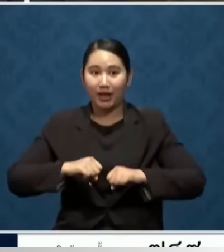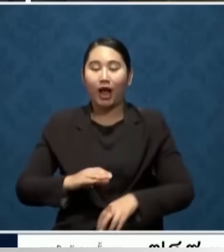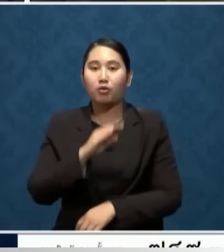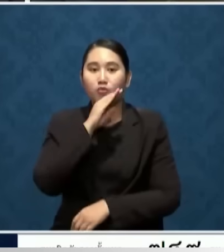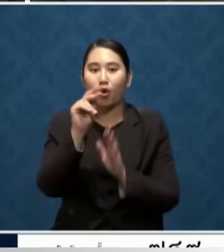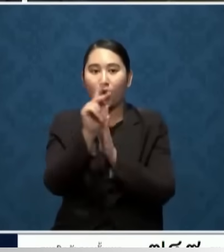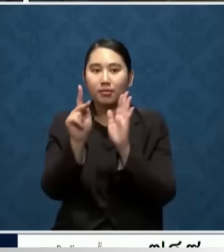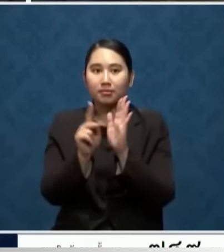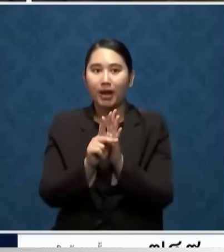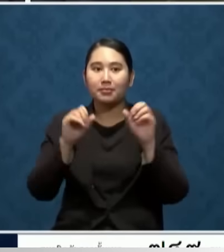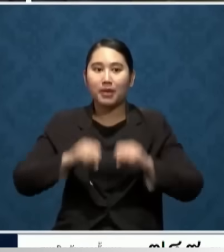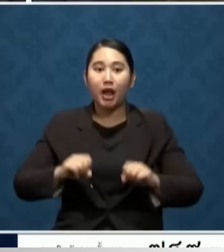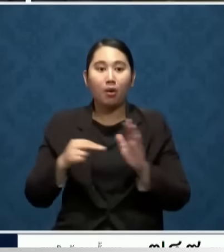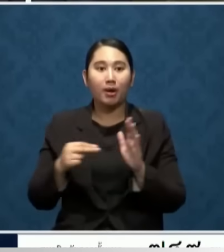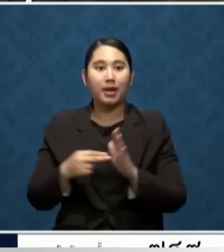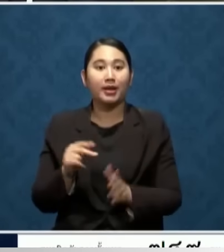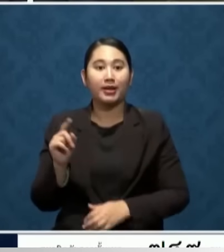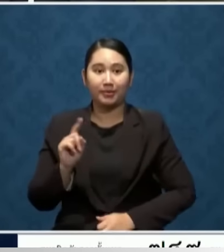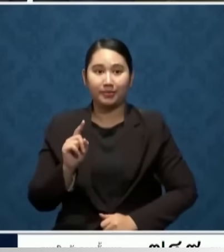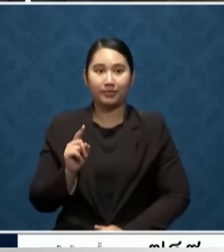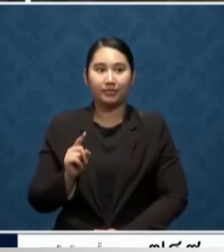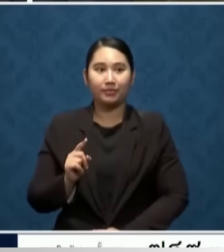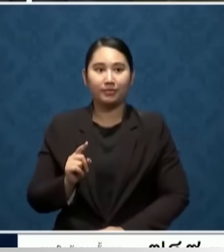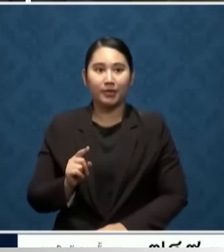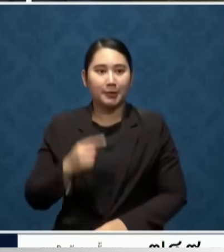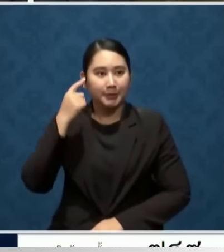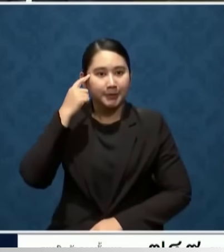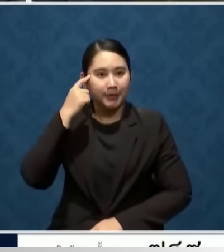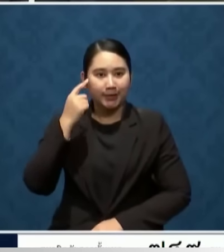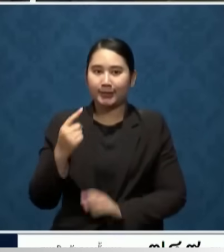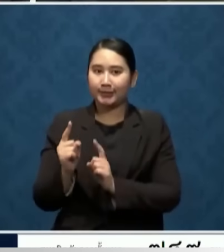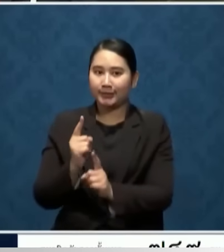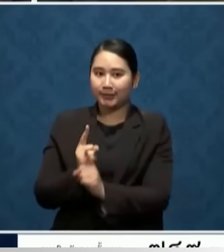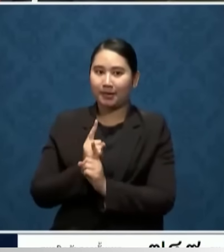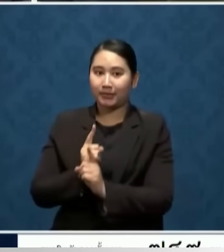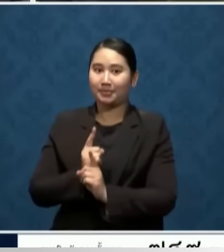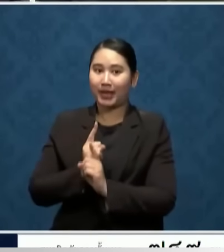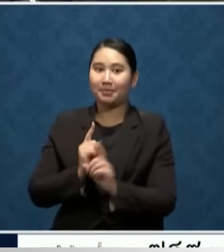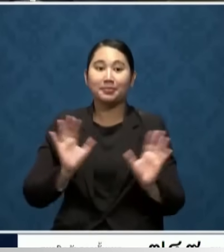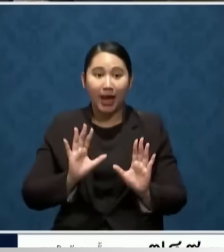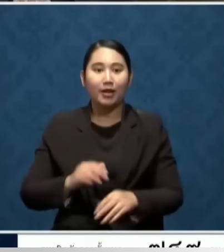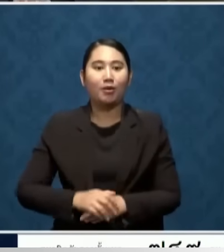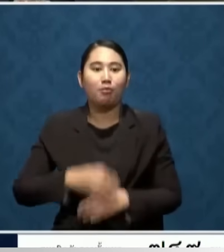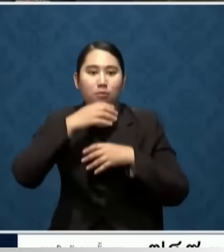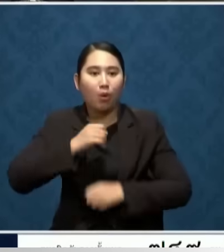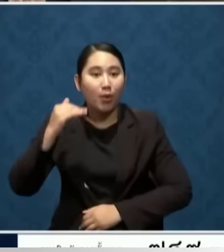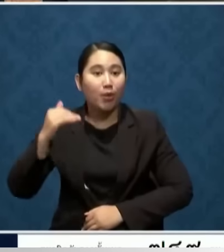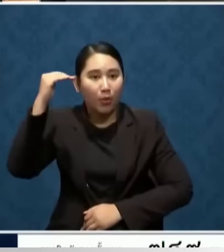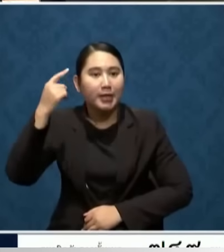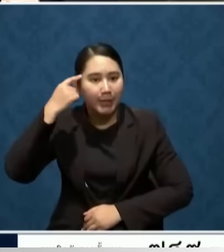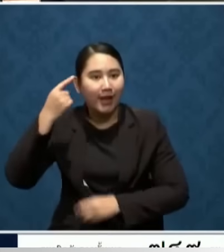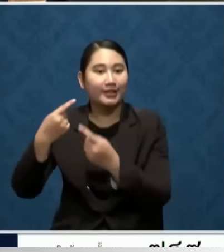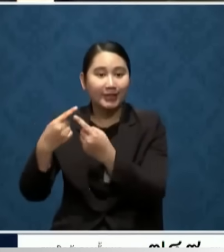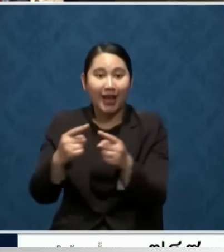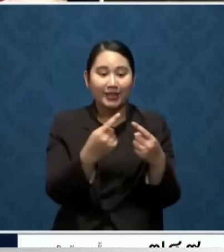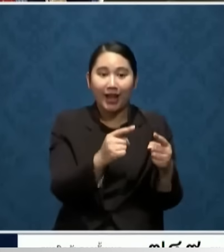ข้อกฎหมายก็ไม่มีใครผูกขาดชุดความคิดใดชุดความคิดหนึ่งก็ได้ คนที่อายุมากกว่าผมก็อาจจะคิดอีกแบบนึงคนรุ่นผมก็อาจจะ